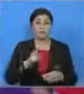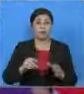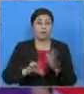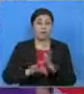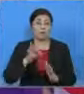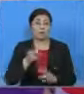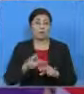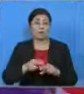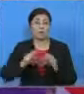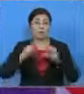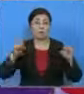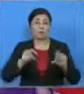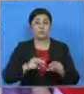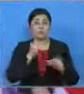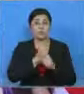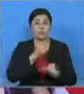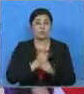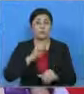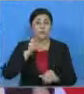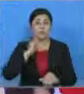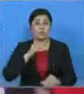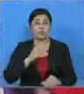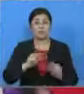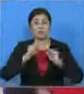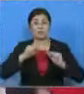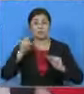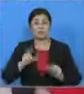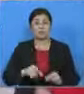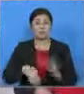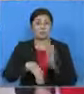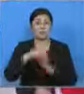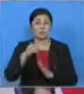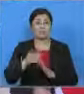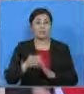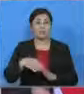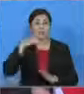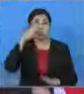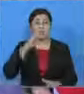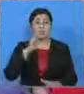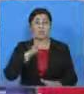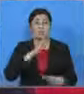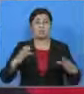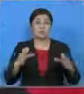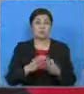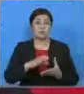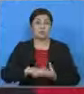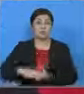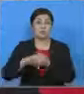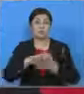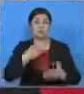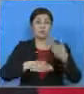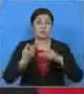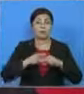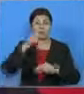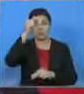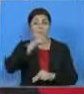настоящие профессионалы своего дела. Прекрасный педагогический состав и отличный родительский комитет. Все очень дружные. Также мы очень рады, что в этом